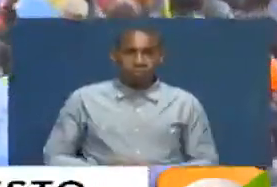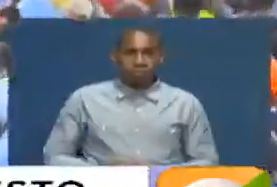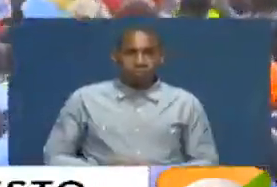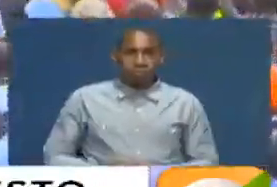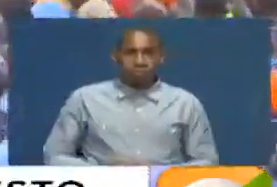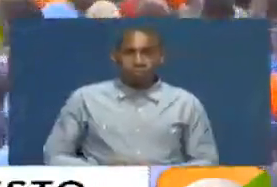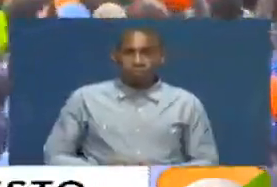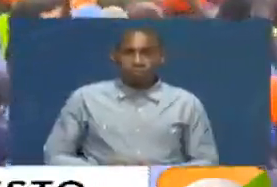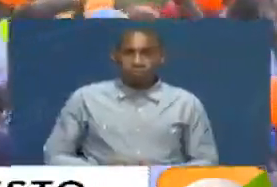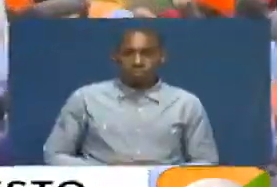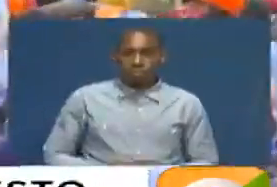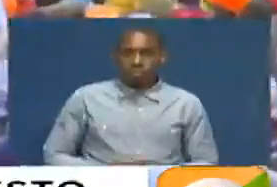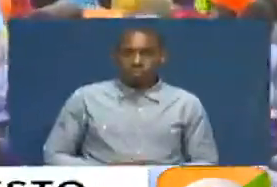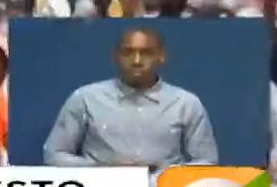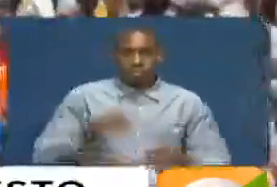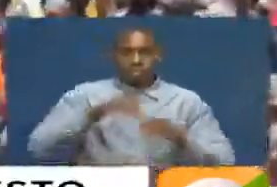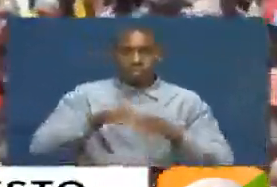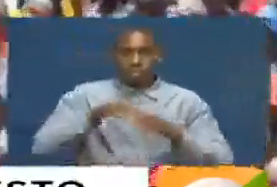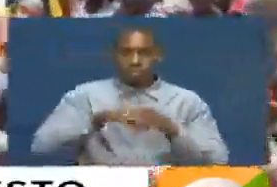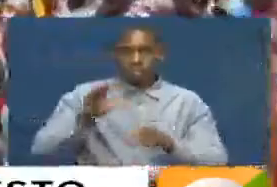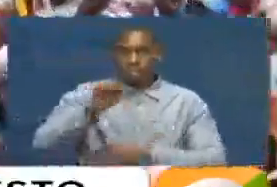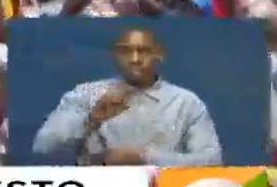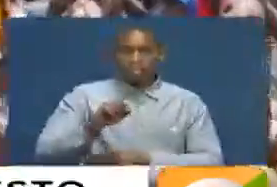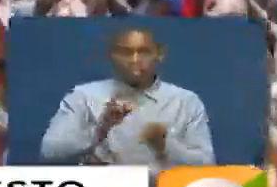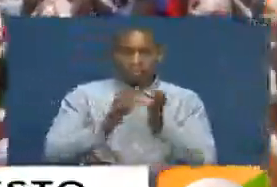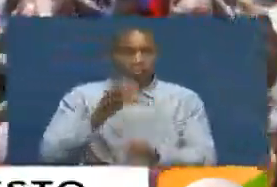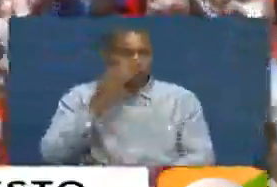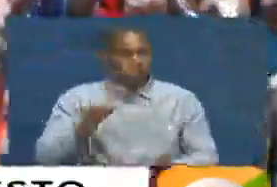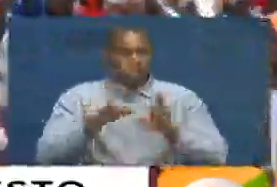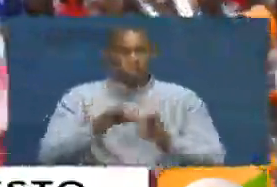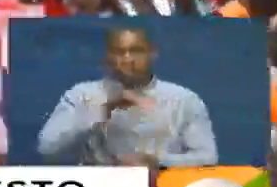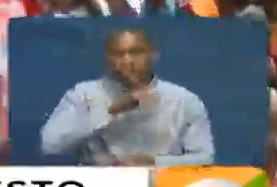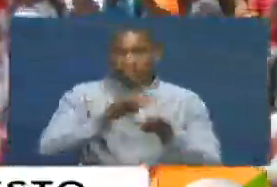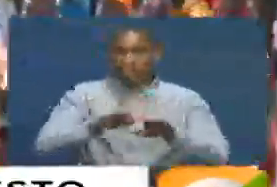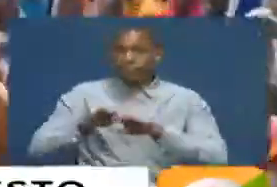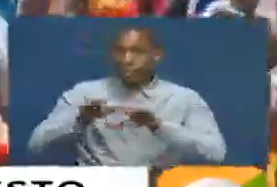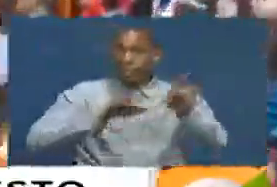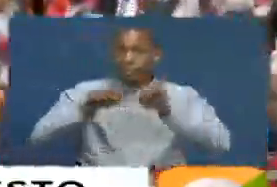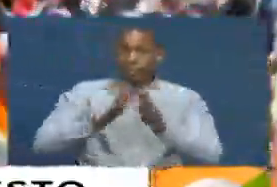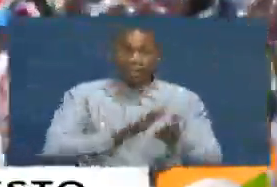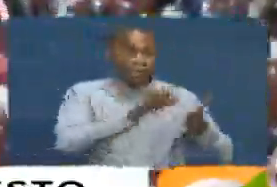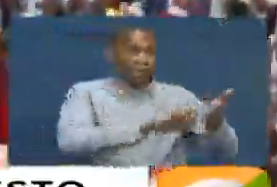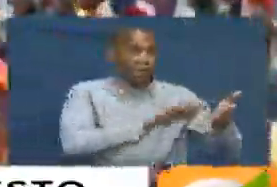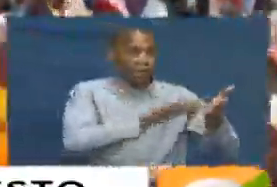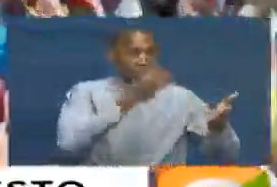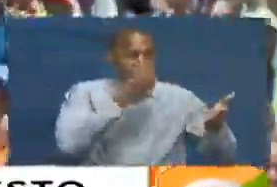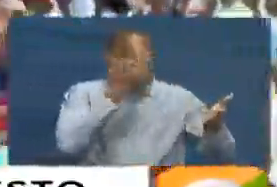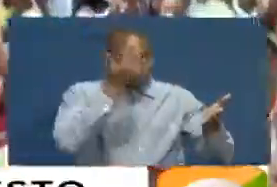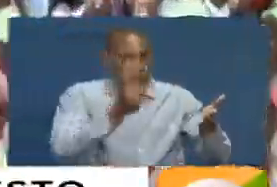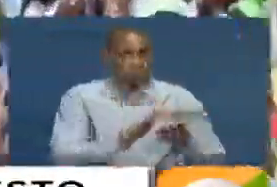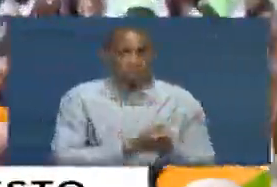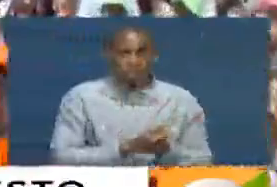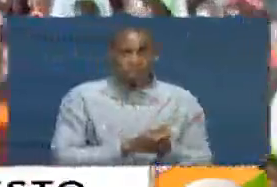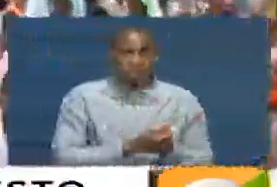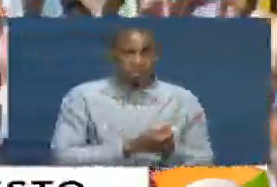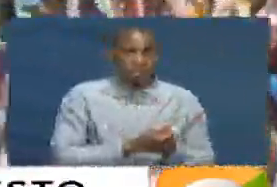Interior Cabinet Secretary Dr. Fred Matiang'i, who also joined Odinga in the campaign trail, accused the Deputy President of running a